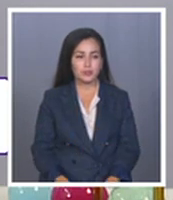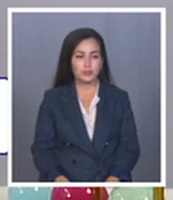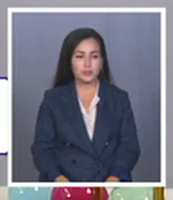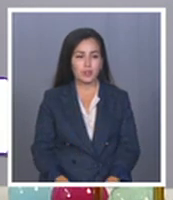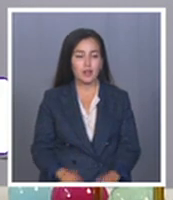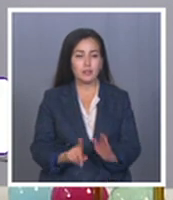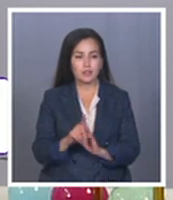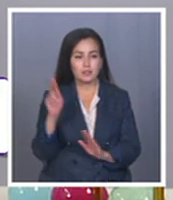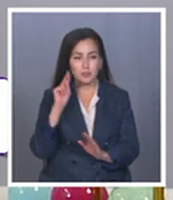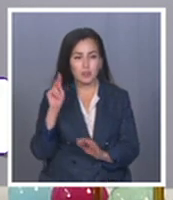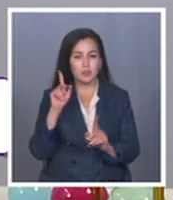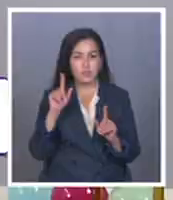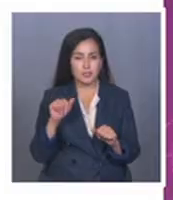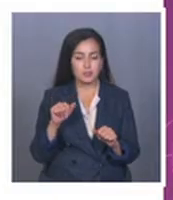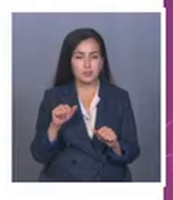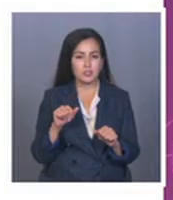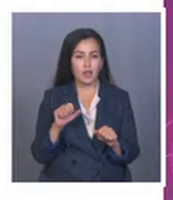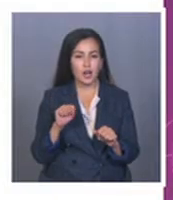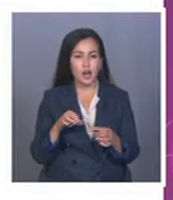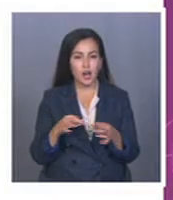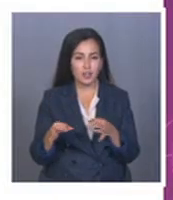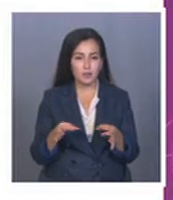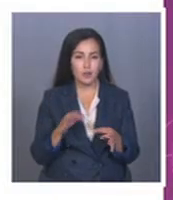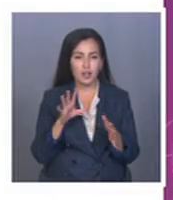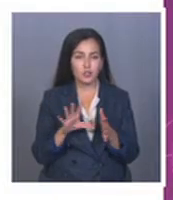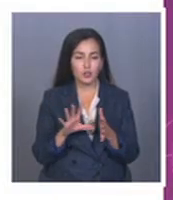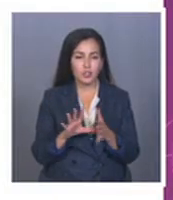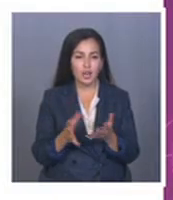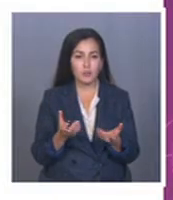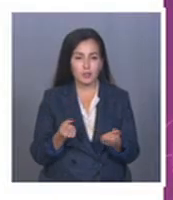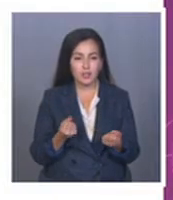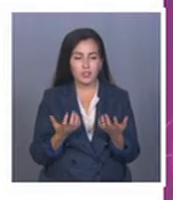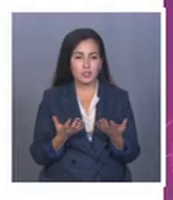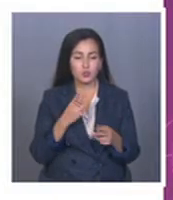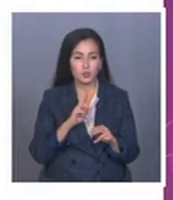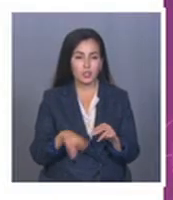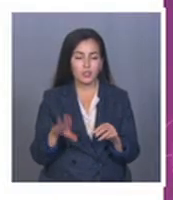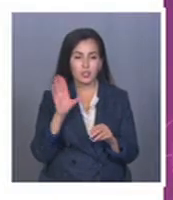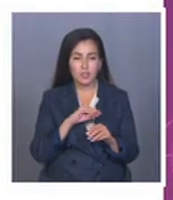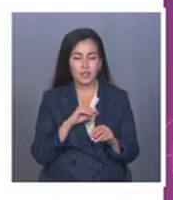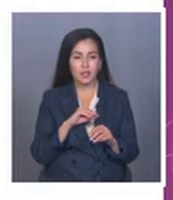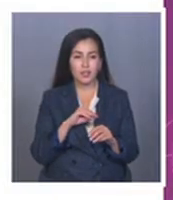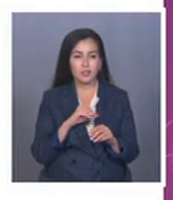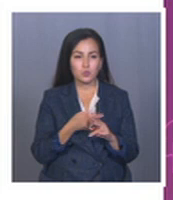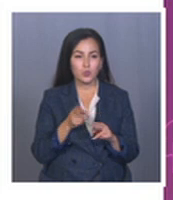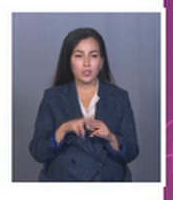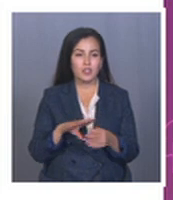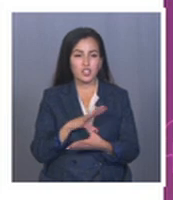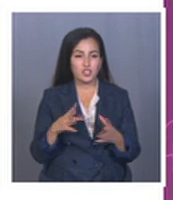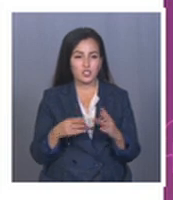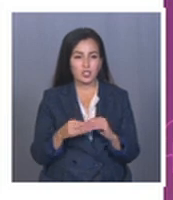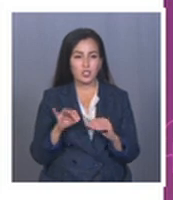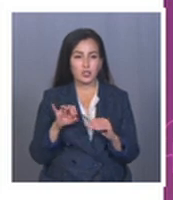Алдыңғы сабақтан білетініміз – атомдар электрондарды қабылдай, немесе жоғалта алатынын, және соның нәтижесінде